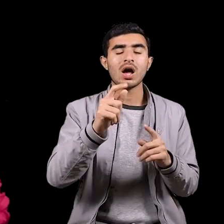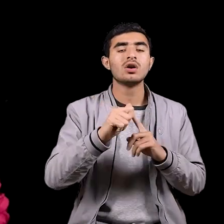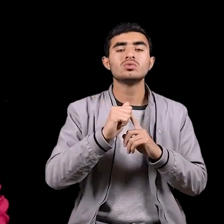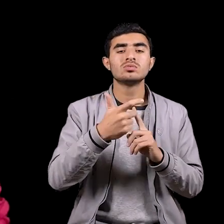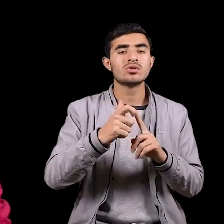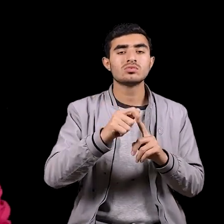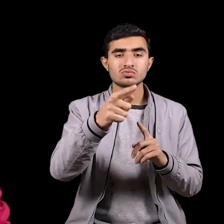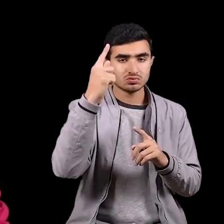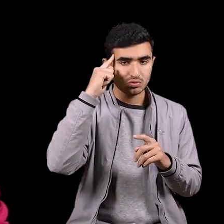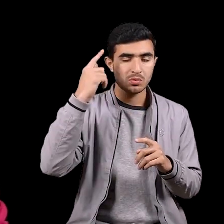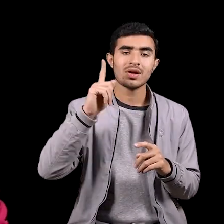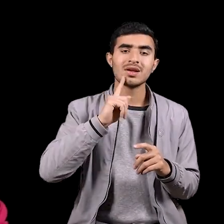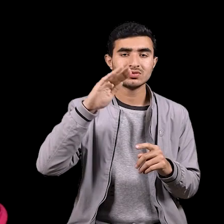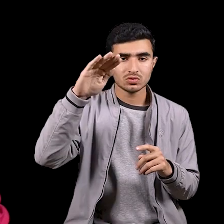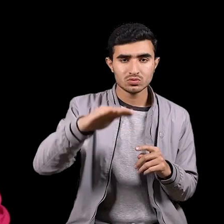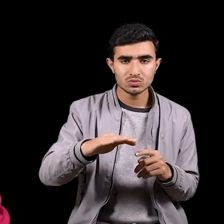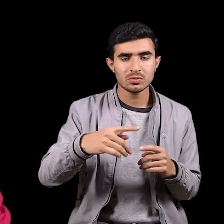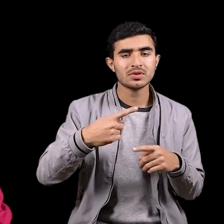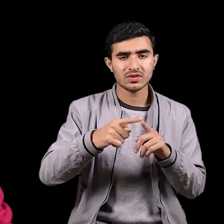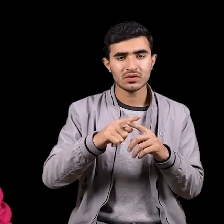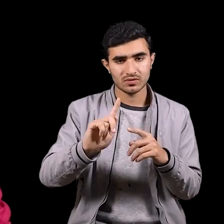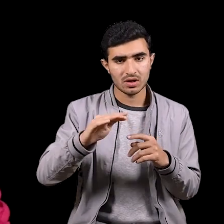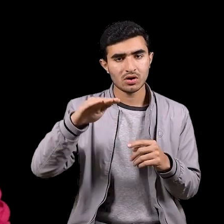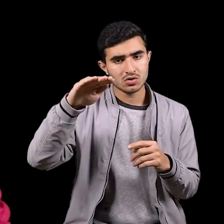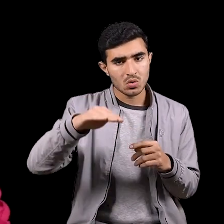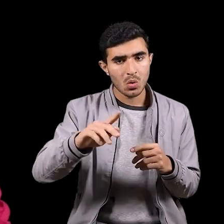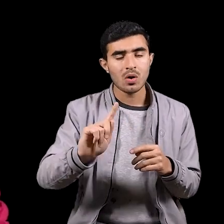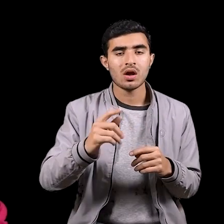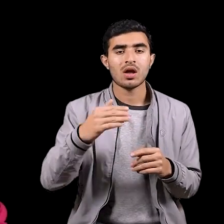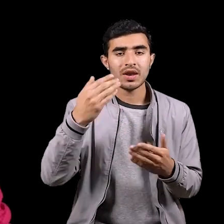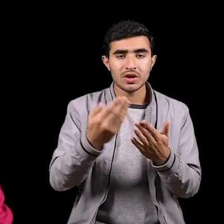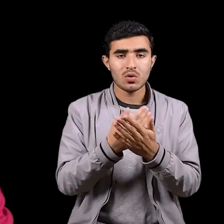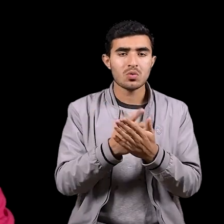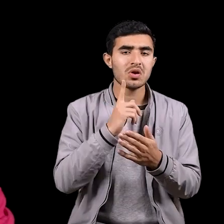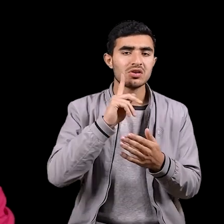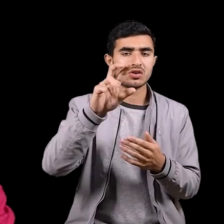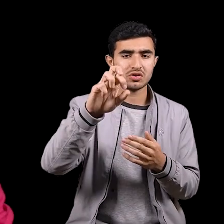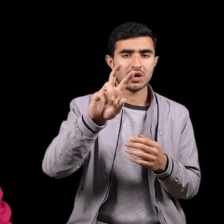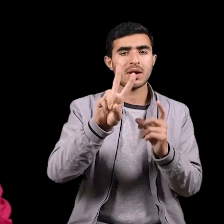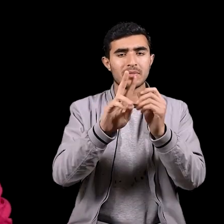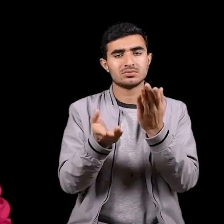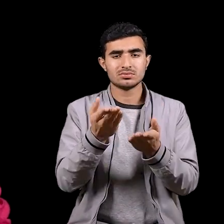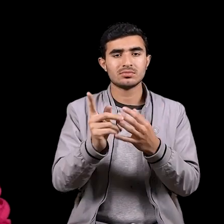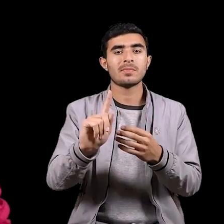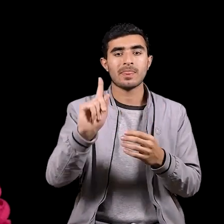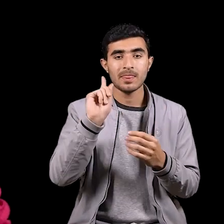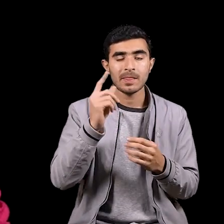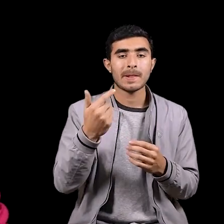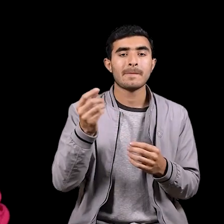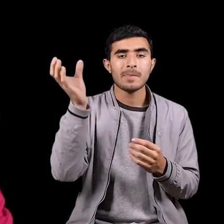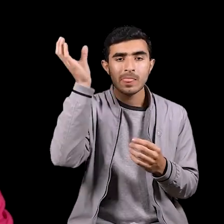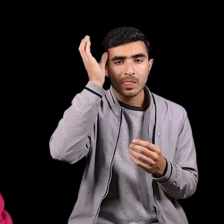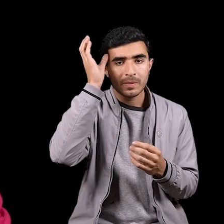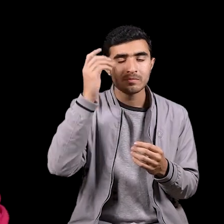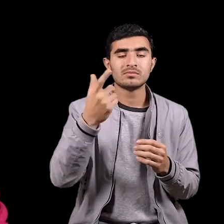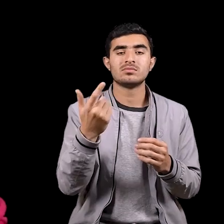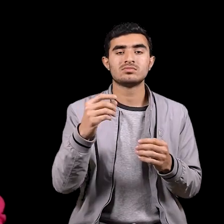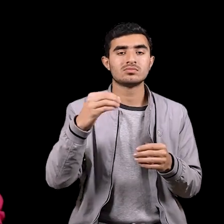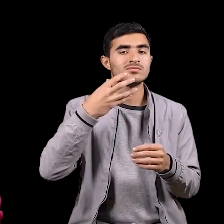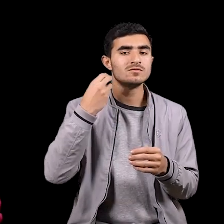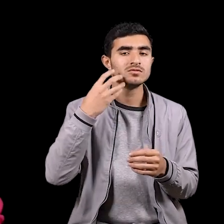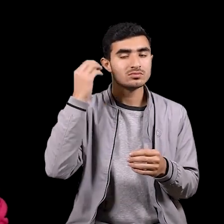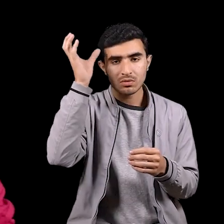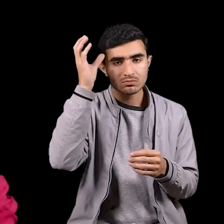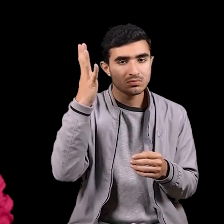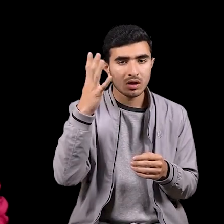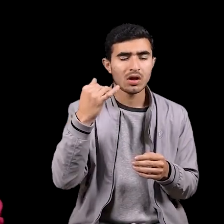वो बहुत सारी चीज़ों से वाकिफ़ नहीं हैं। और एक होता है कि आप वाकिफ़ नहीं हैं, एक होता है कि आप अपनी चीज़ों को ओन नहीं कर पाते उस तरीके